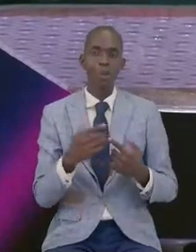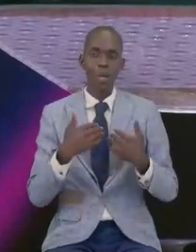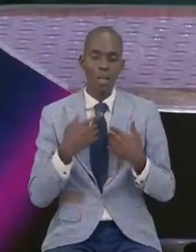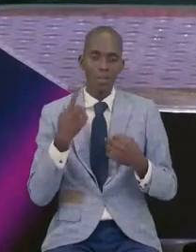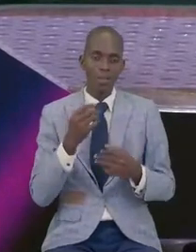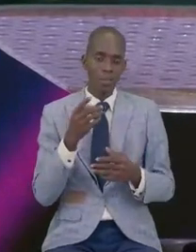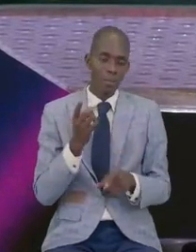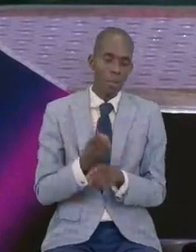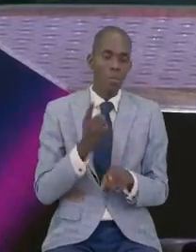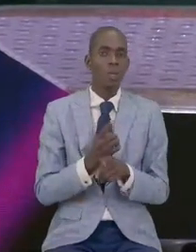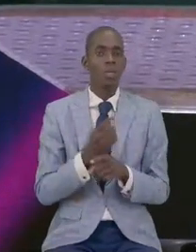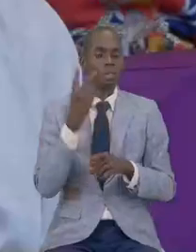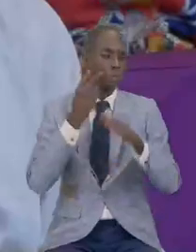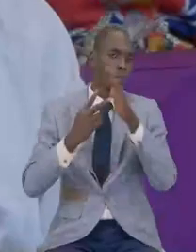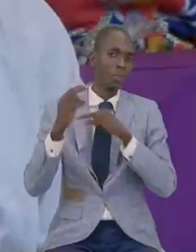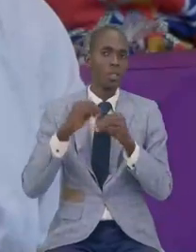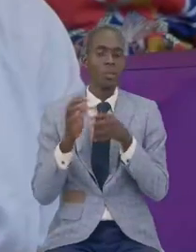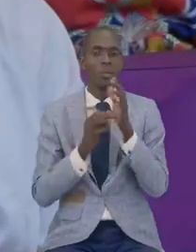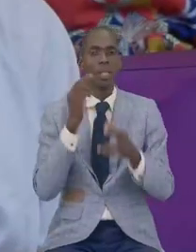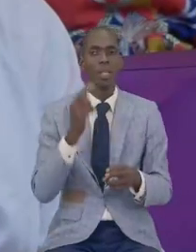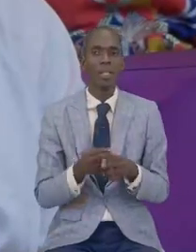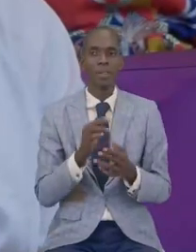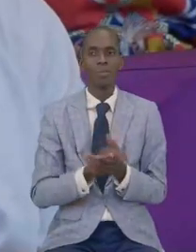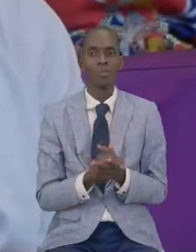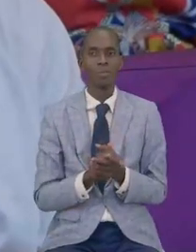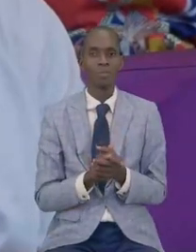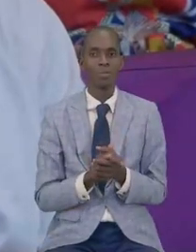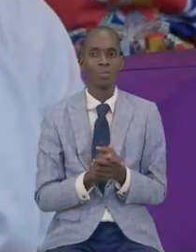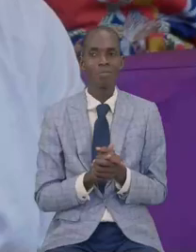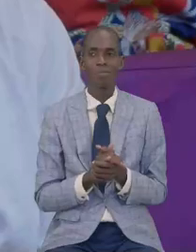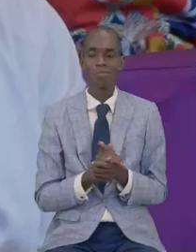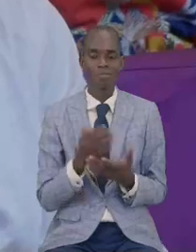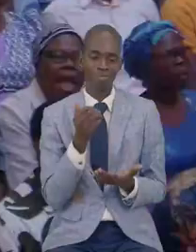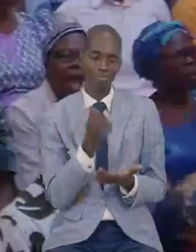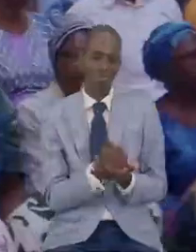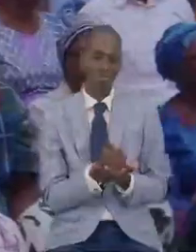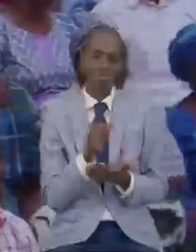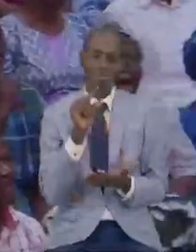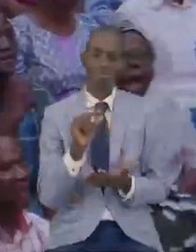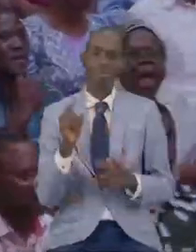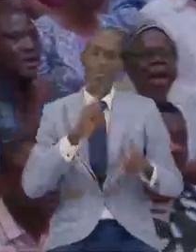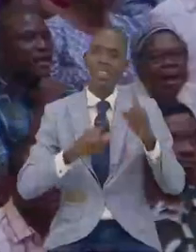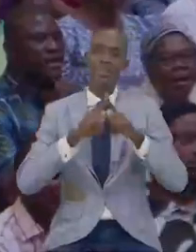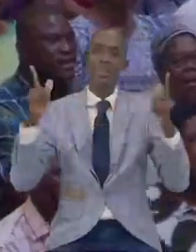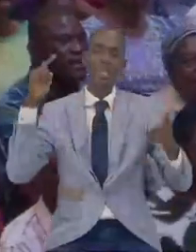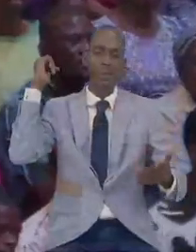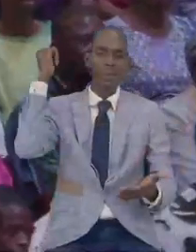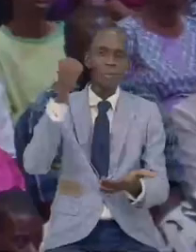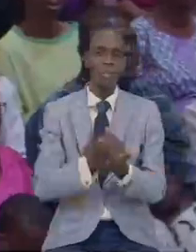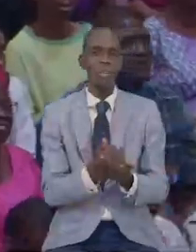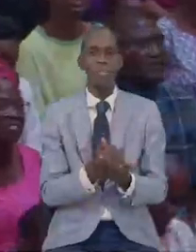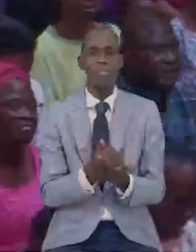avoir de bonnes visions au nom de Jésus. Votre amen là est bon.